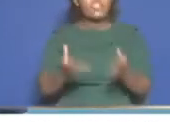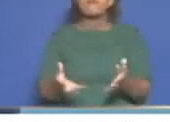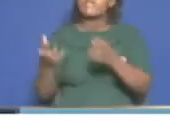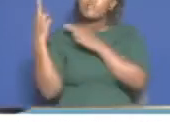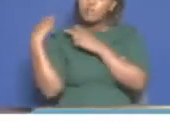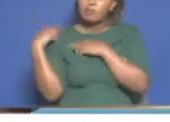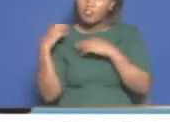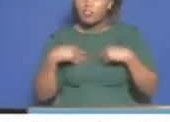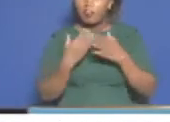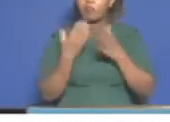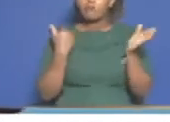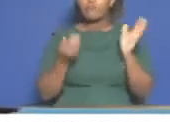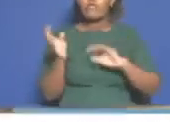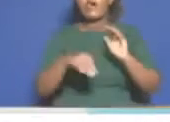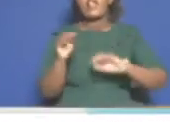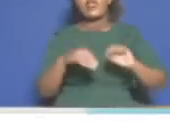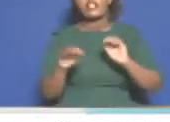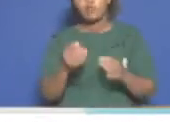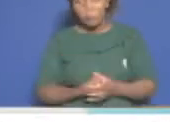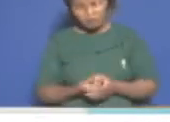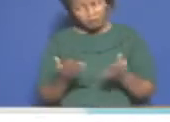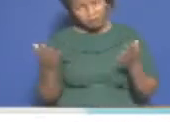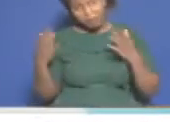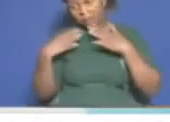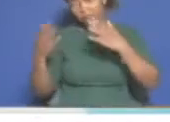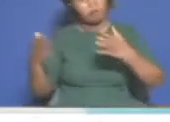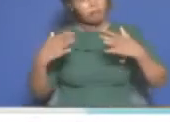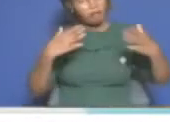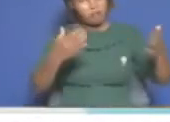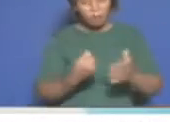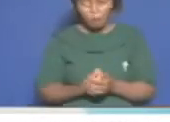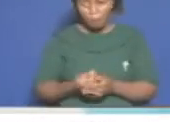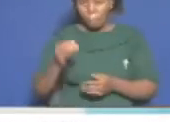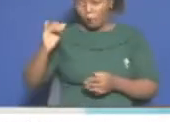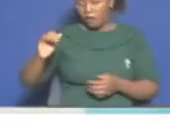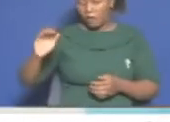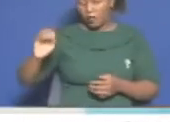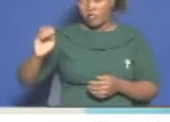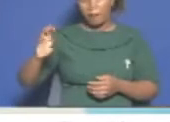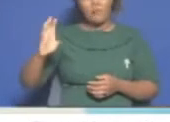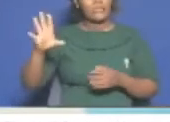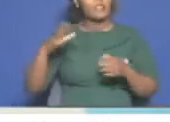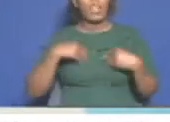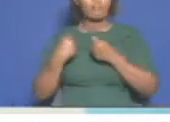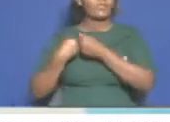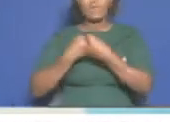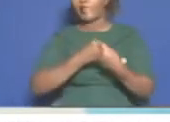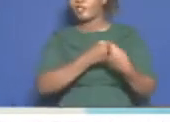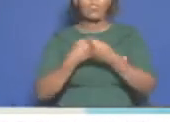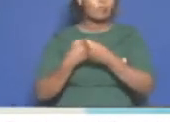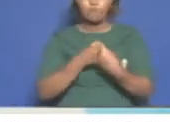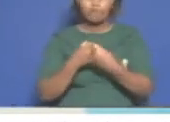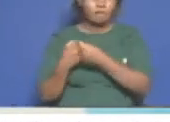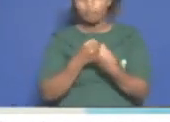kabla uchaguzi? Asante sana Nancy. Na unajua tume ya IEBC imekuwa na changamoto si haba. Na